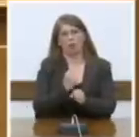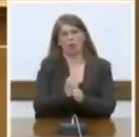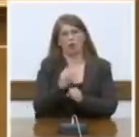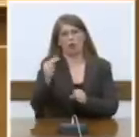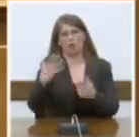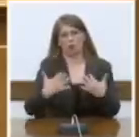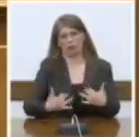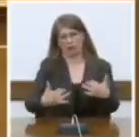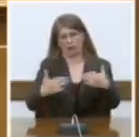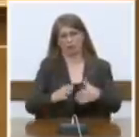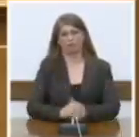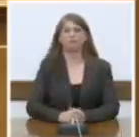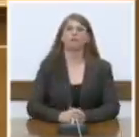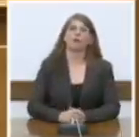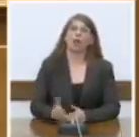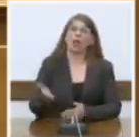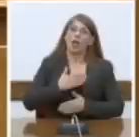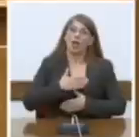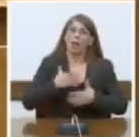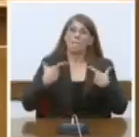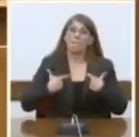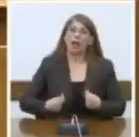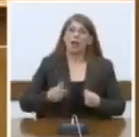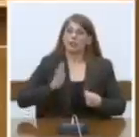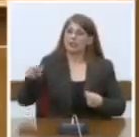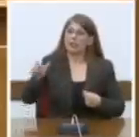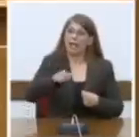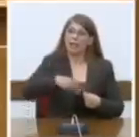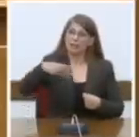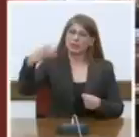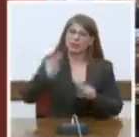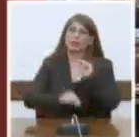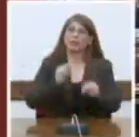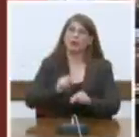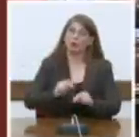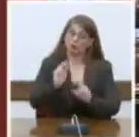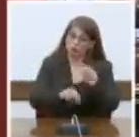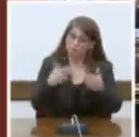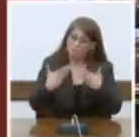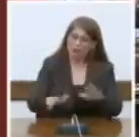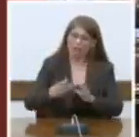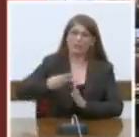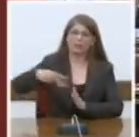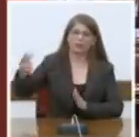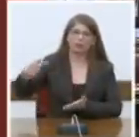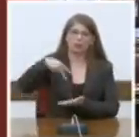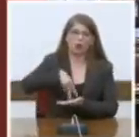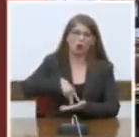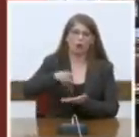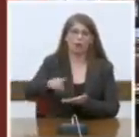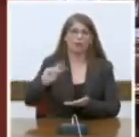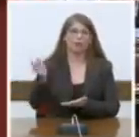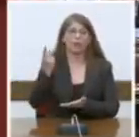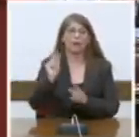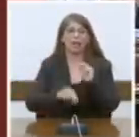επίσης να ευχαριστήσουμε τα μέλη και τα στελέχη του ΣΥΡΙΖΑ και τους ψηφοφόρους του ΣΥΡΙΖΑ, που στάθηκαν όρθιοι σε μια διπλή